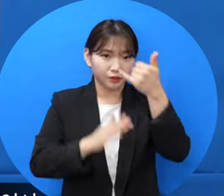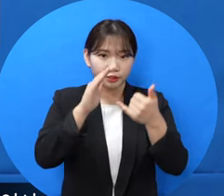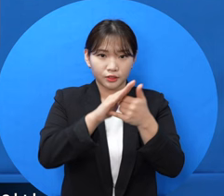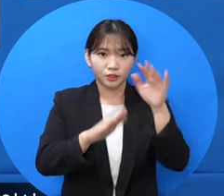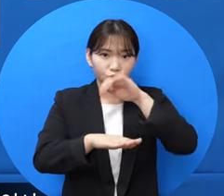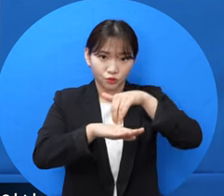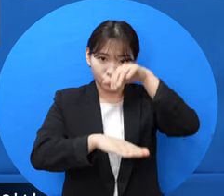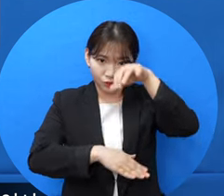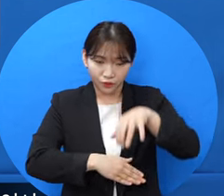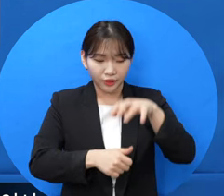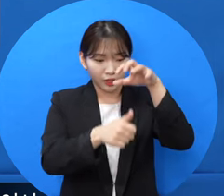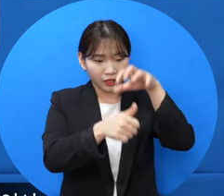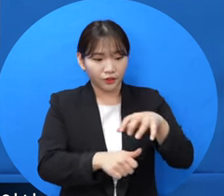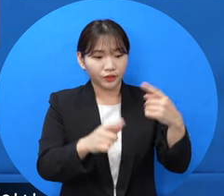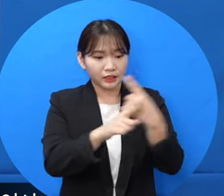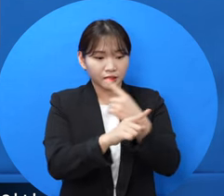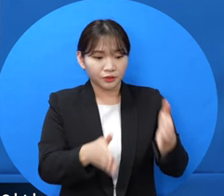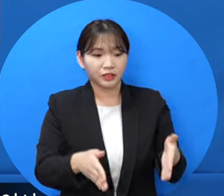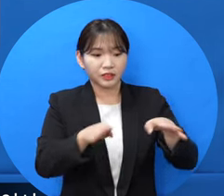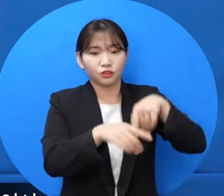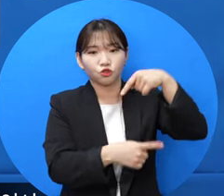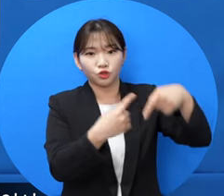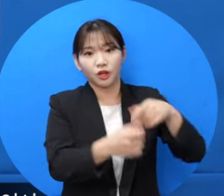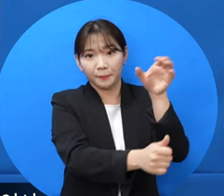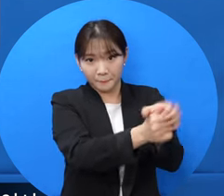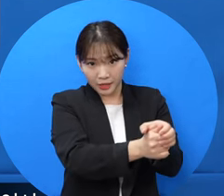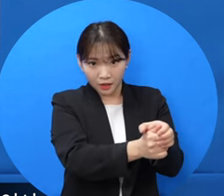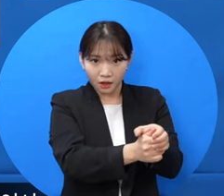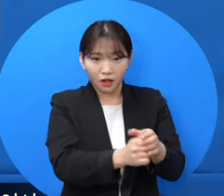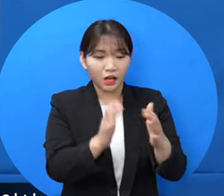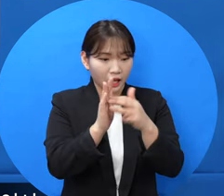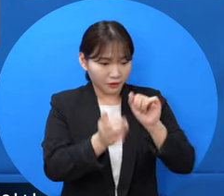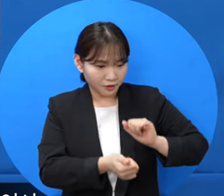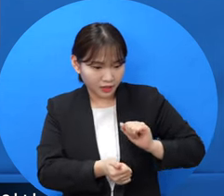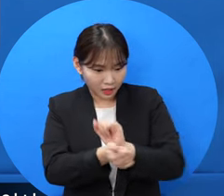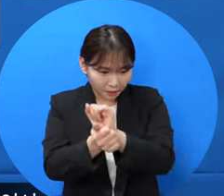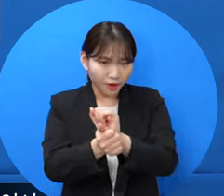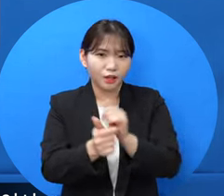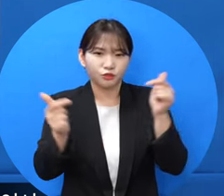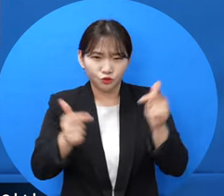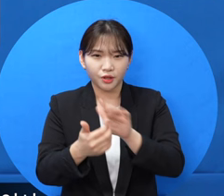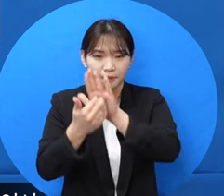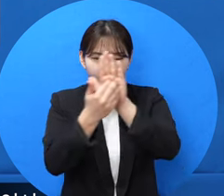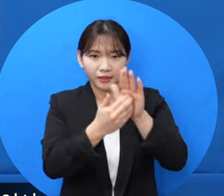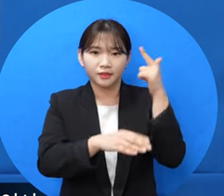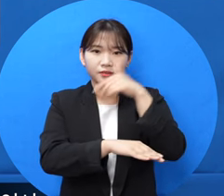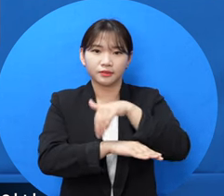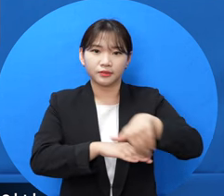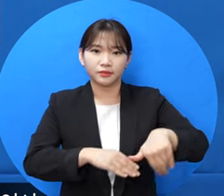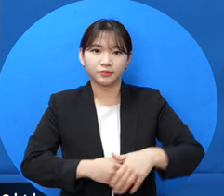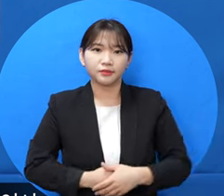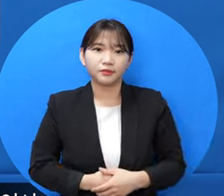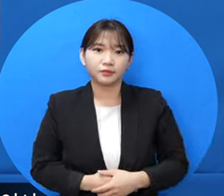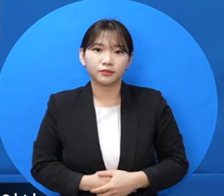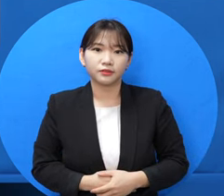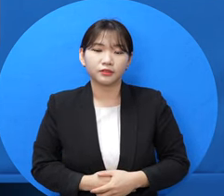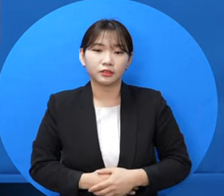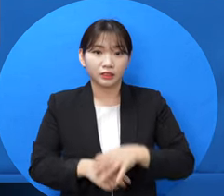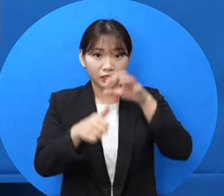청소년수련관 을 경미 채로 시술로 분류해서 가족 감염을 최대한 줄여 나가겠습니다